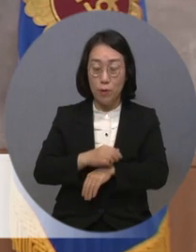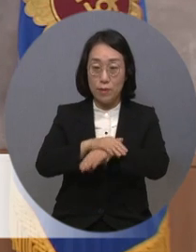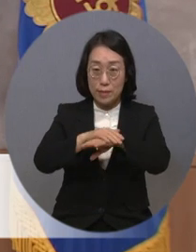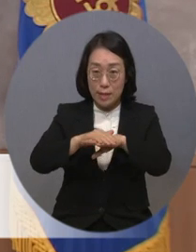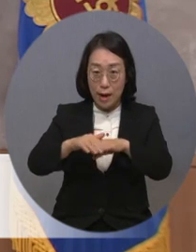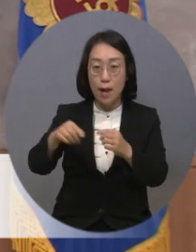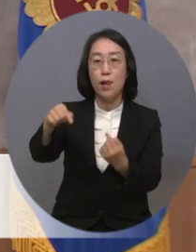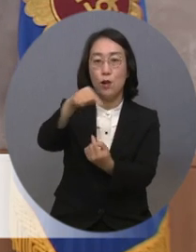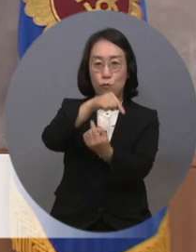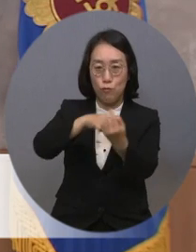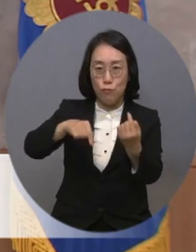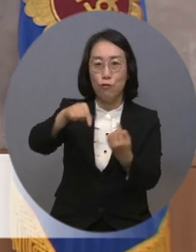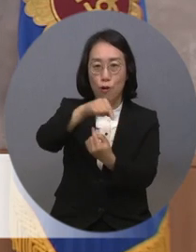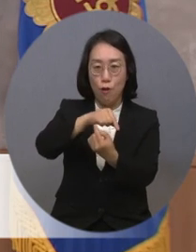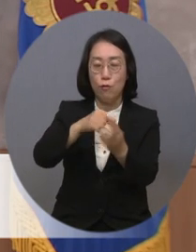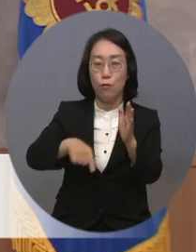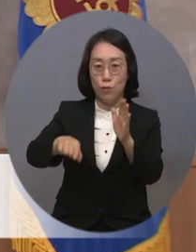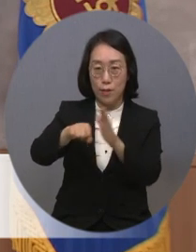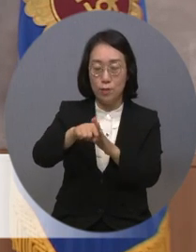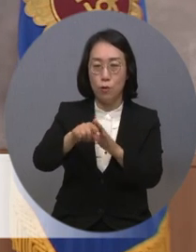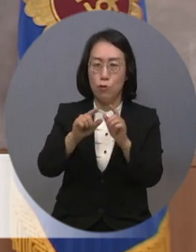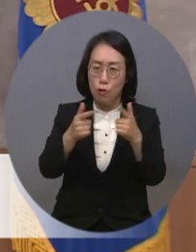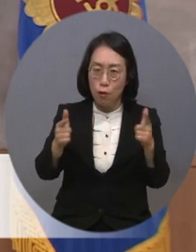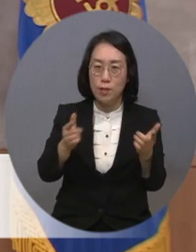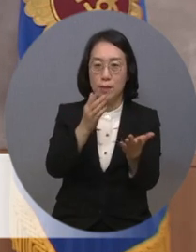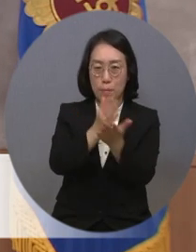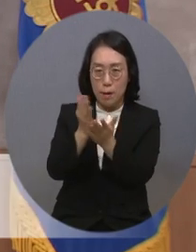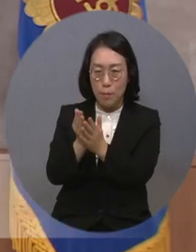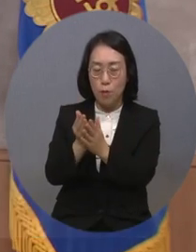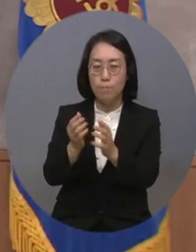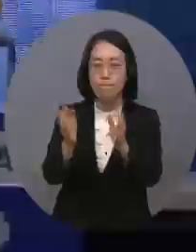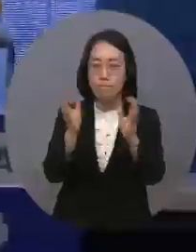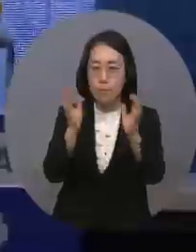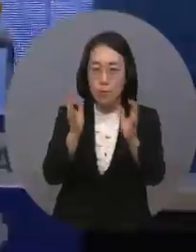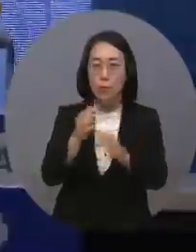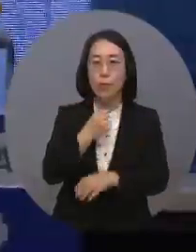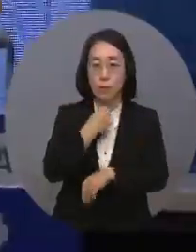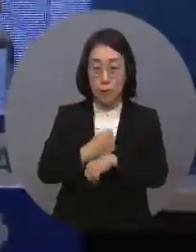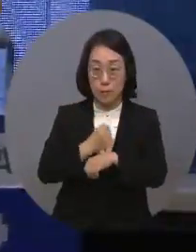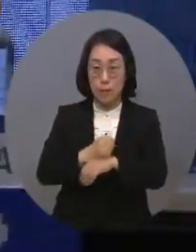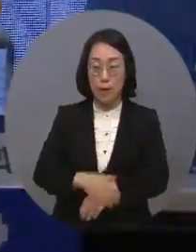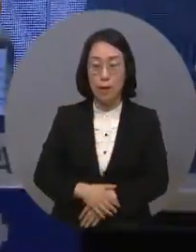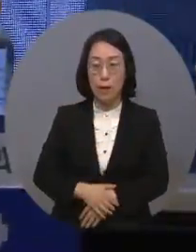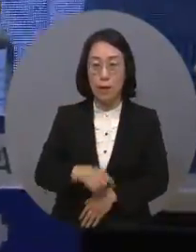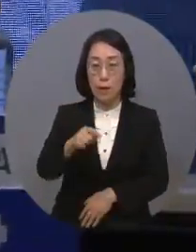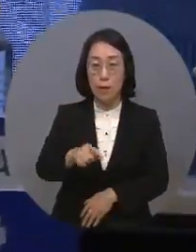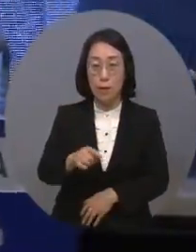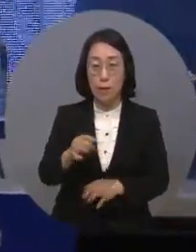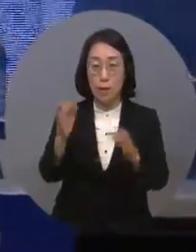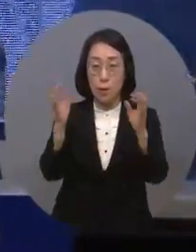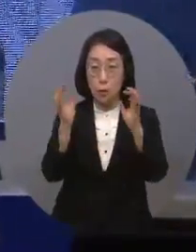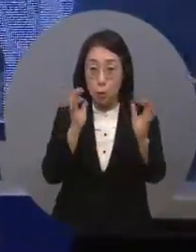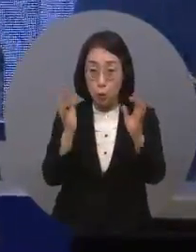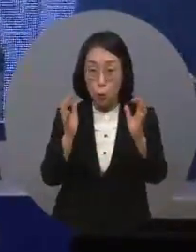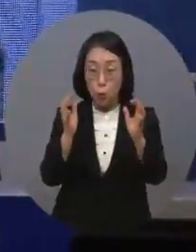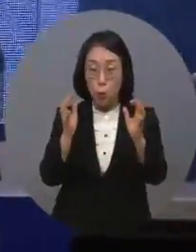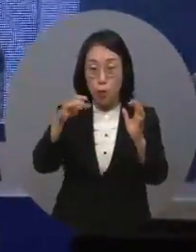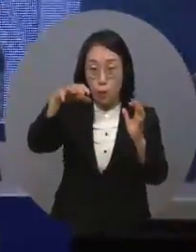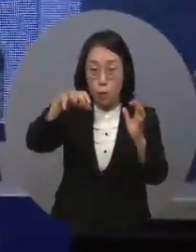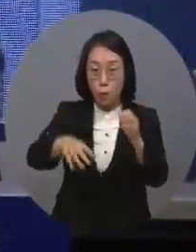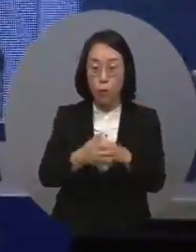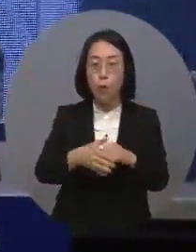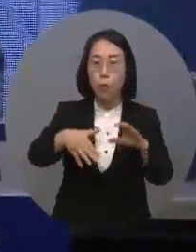성공적인 운영을 위해 다양한 방안이 논의되기를 바랍니다. 이번 토론회는 경기도의회